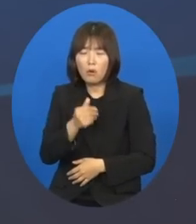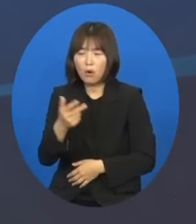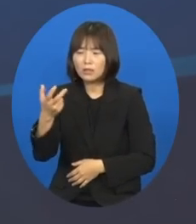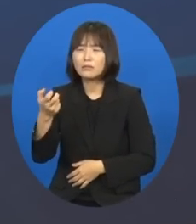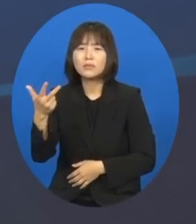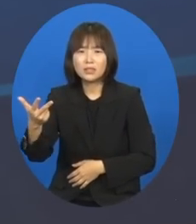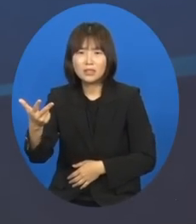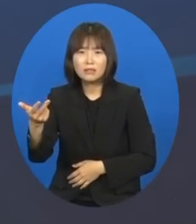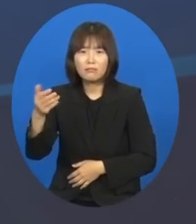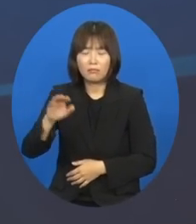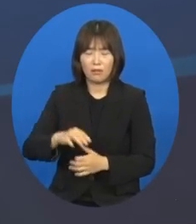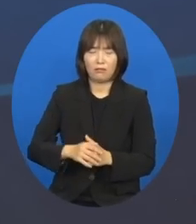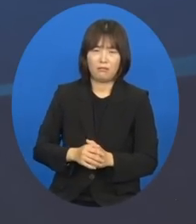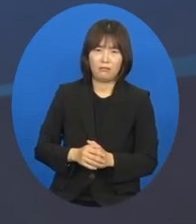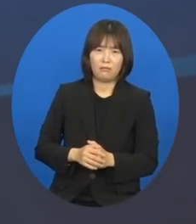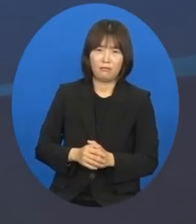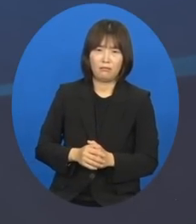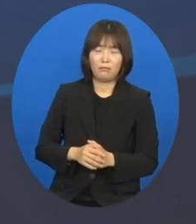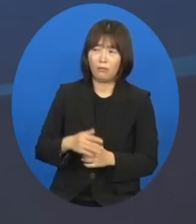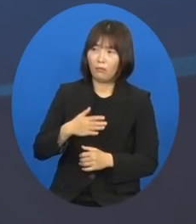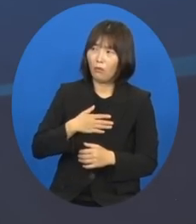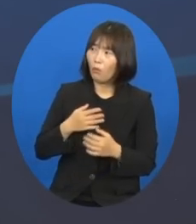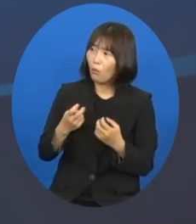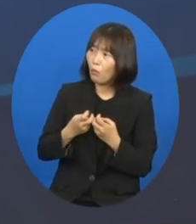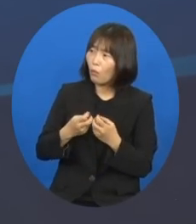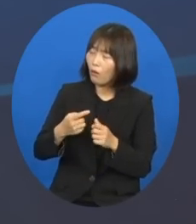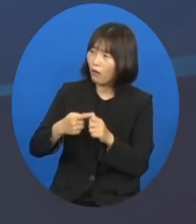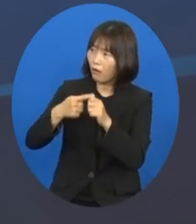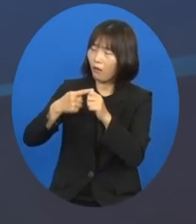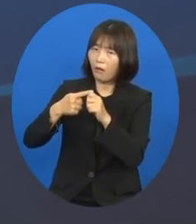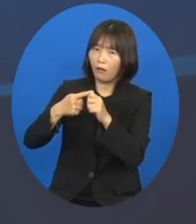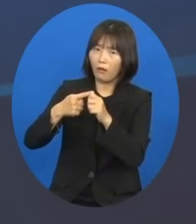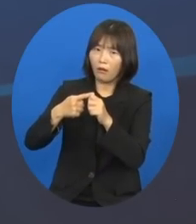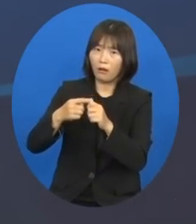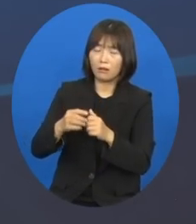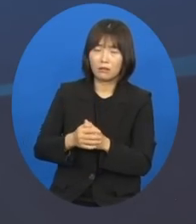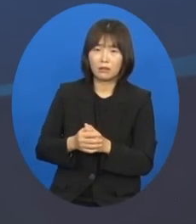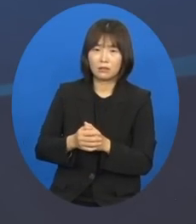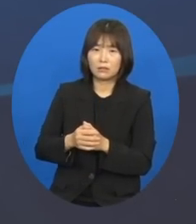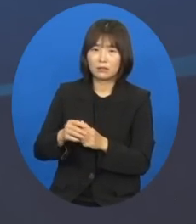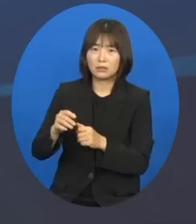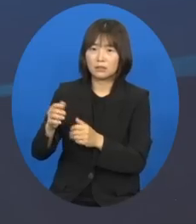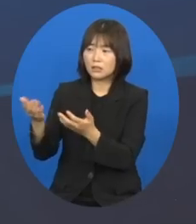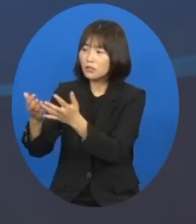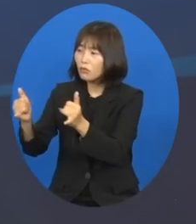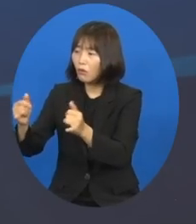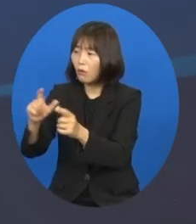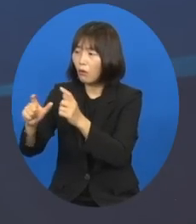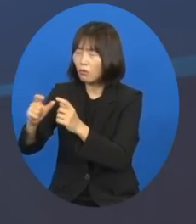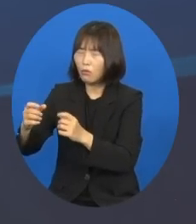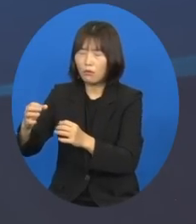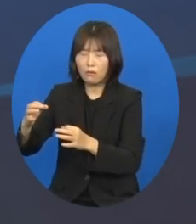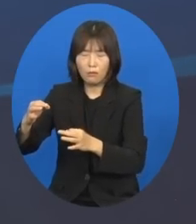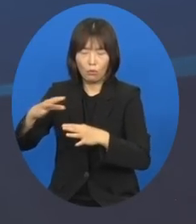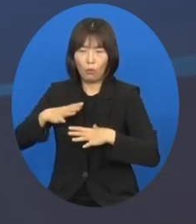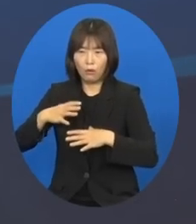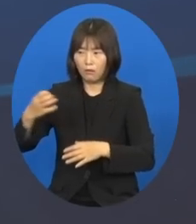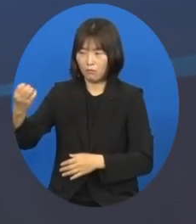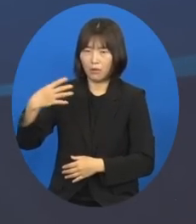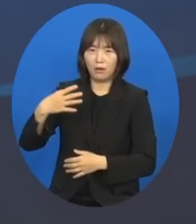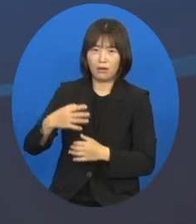아니 가나다 순으로 제가 어떻게 1등이 되냐고 그러니까 그분이 더 놀랬어요 어 그런 내용